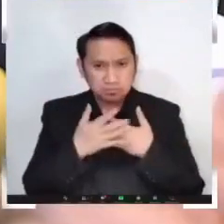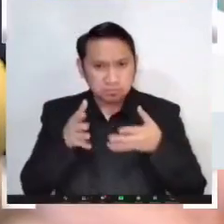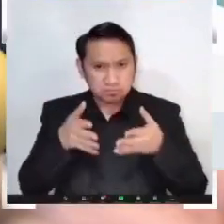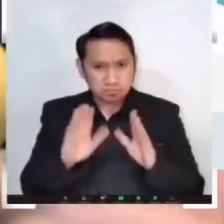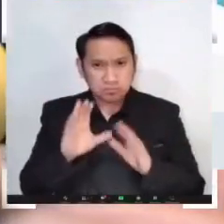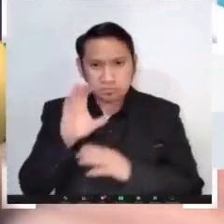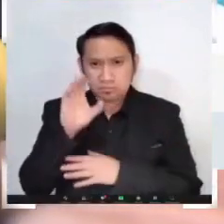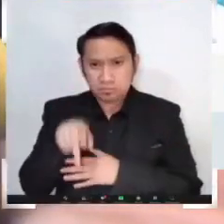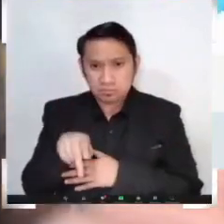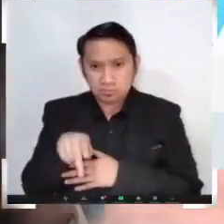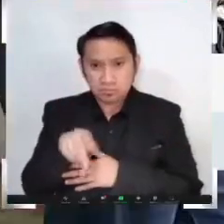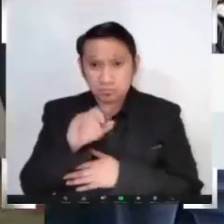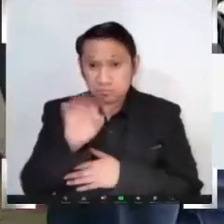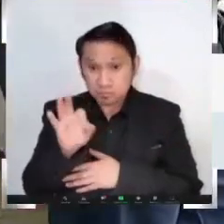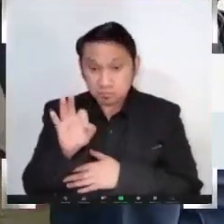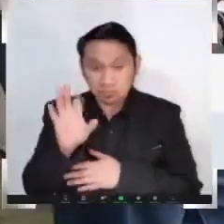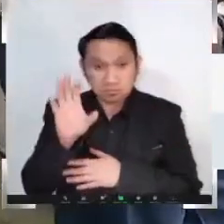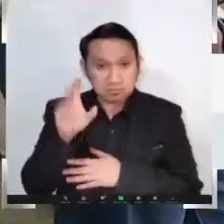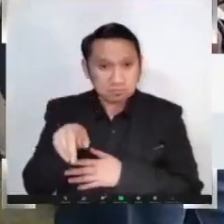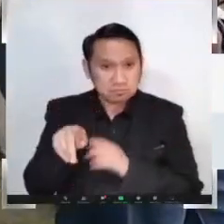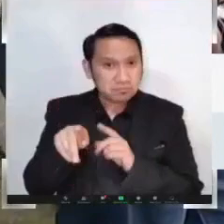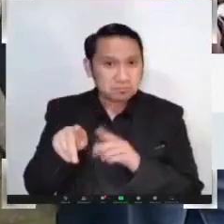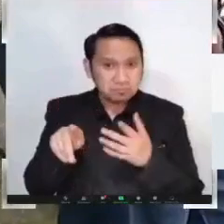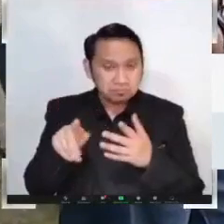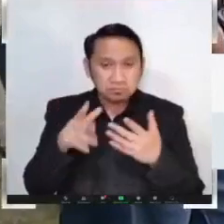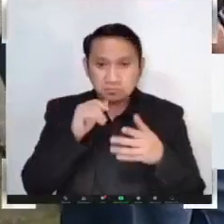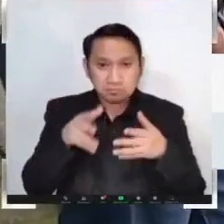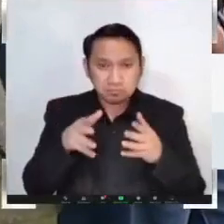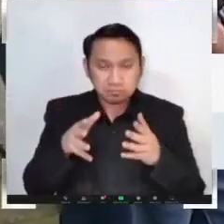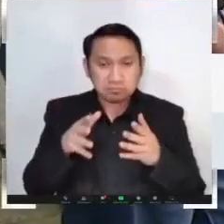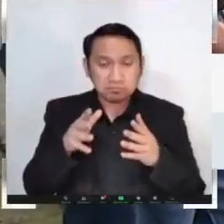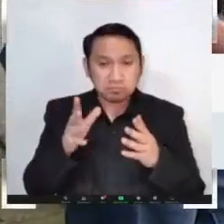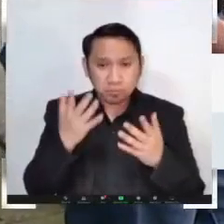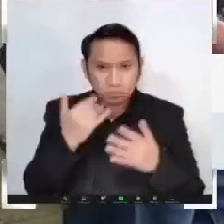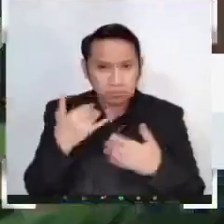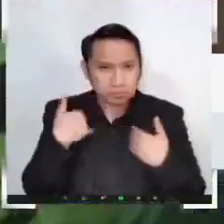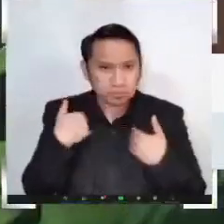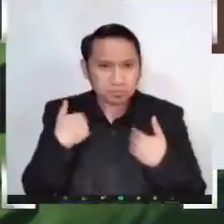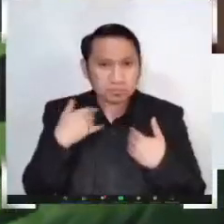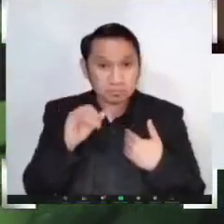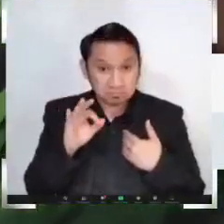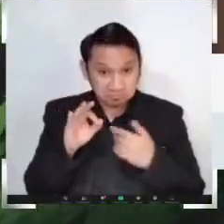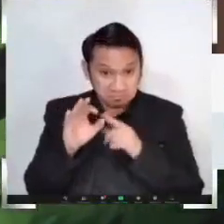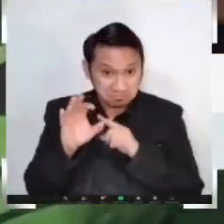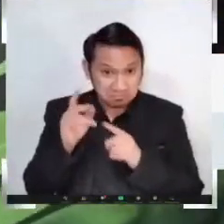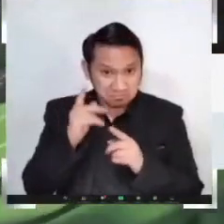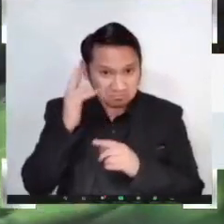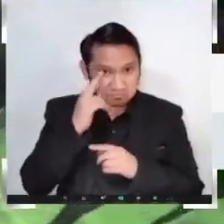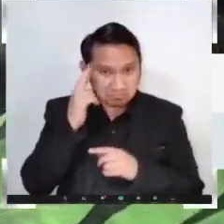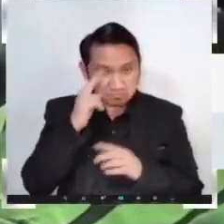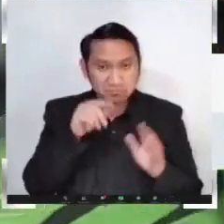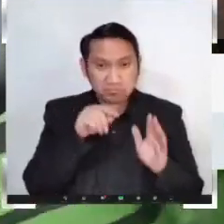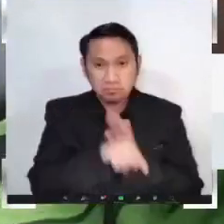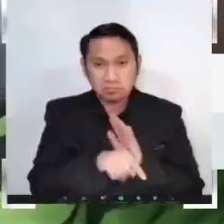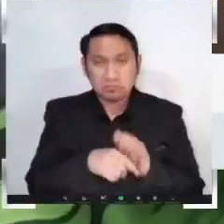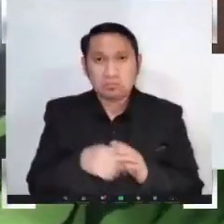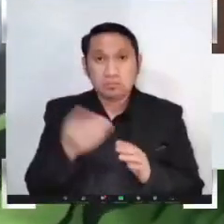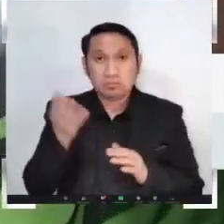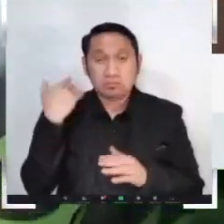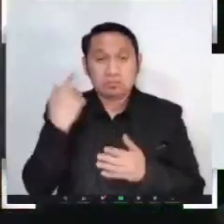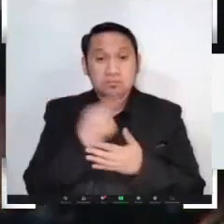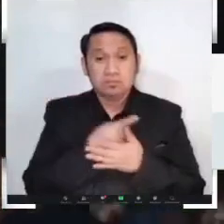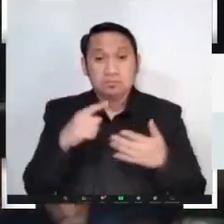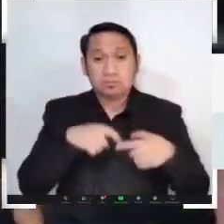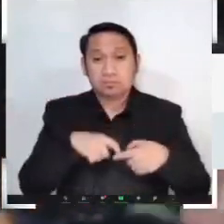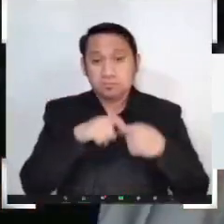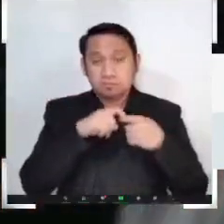Patrick. Wala sanang kontrata mangyari. Sinusubukan pa naming makuha ang panig ni Bantag. Sinuspindi siya nung isang linggo dahil sa pagkamatay sa